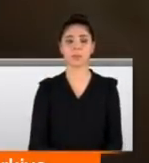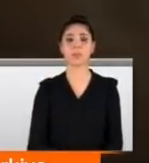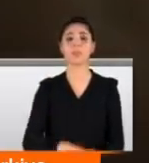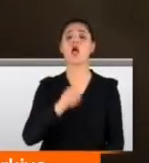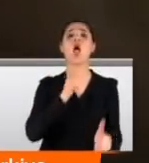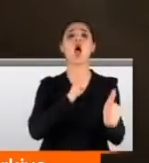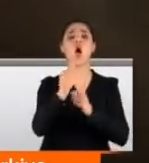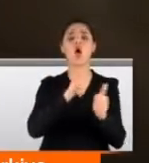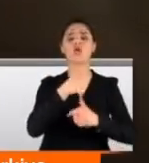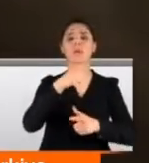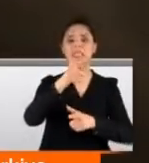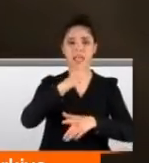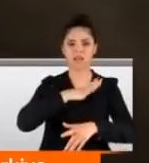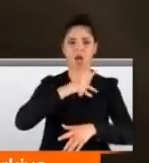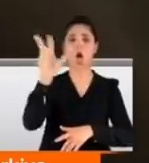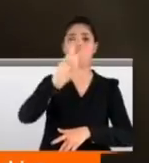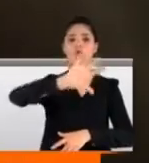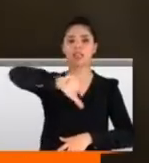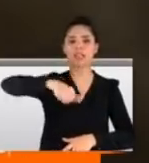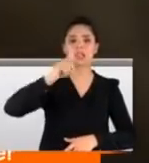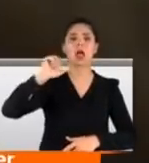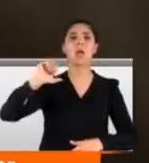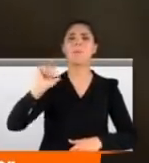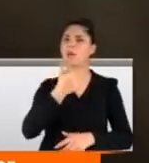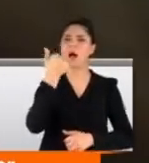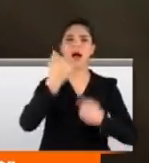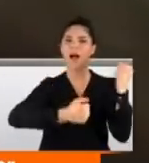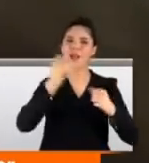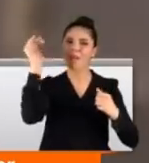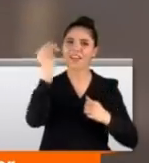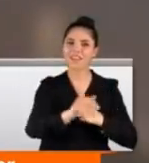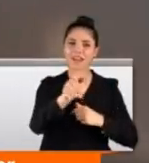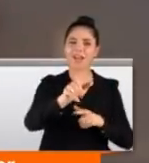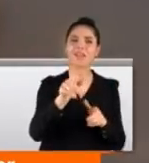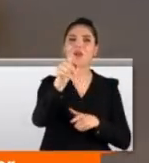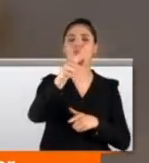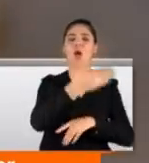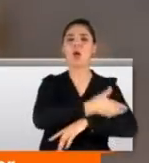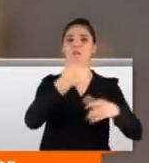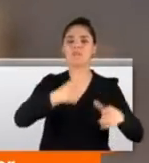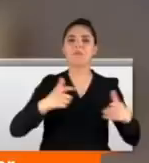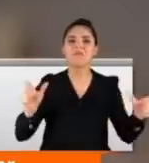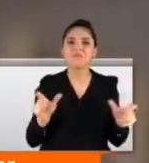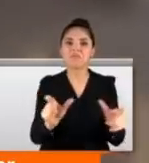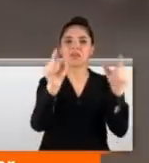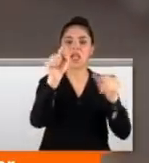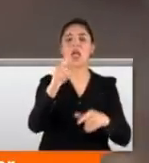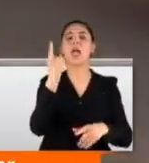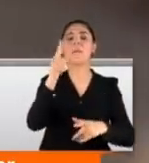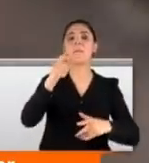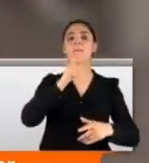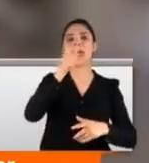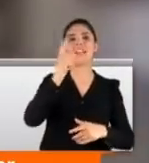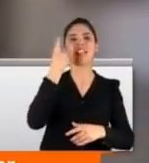Otomatik silahlar kuşanan 30 hırsız lüks araçlarla geldikleri Criciúma kentini kuşattı. Hedeflerinde Brezilya Devlet